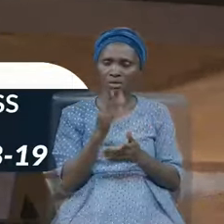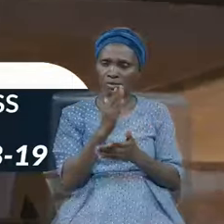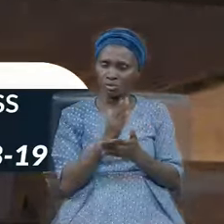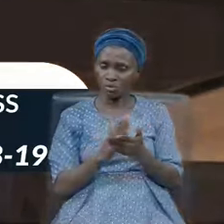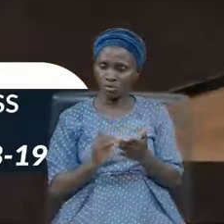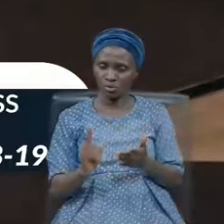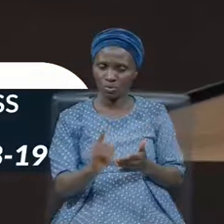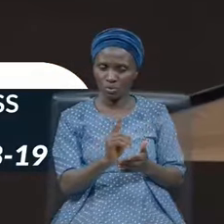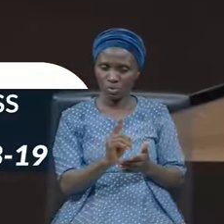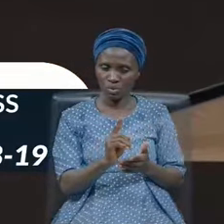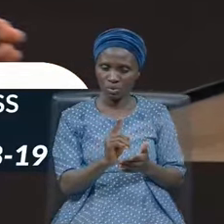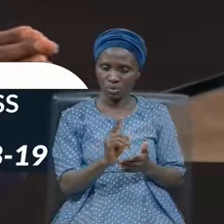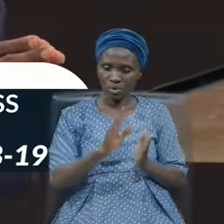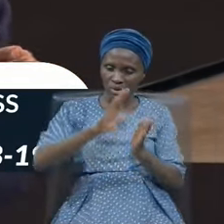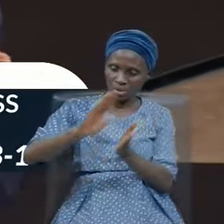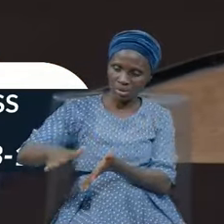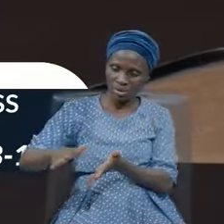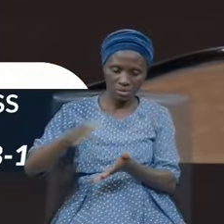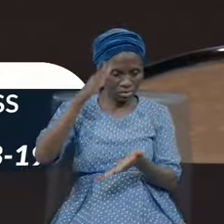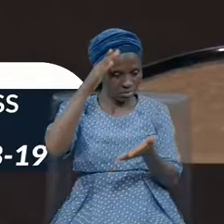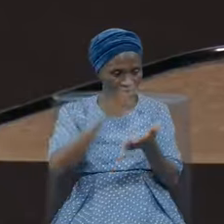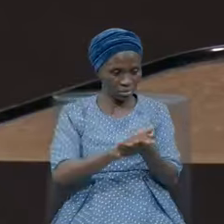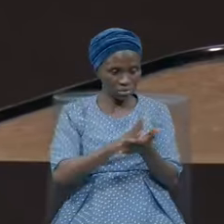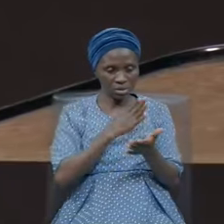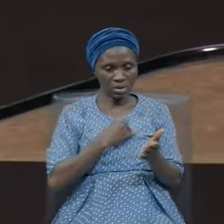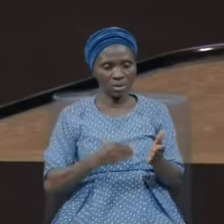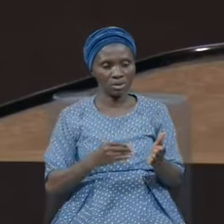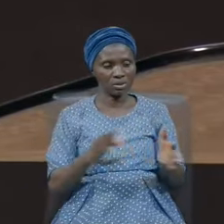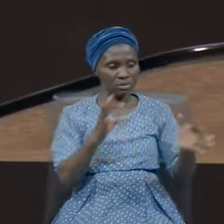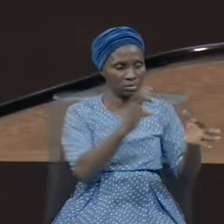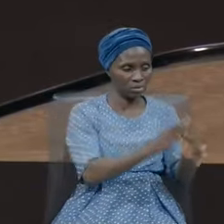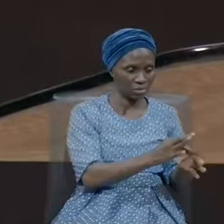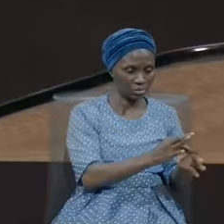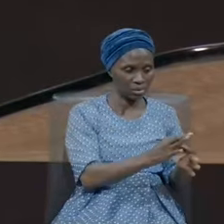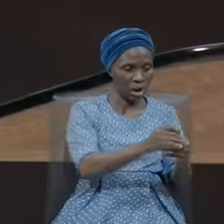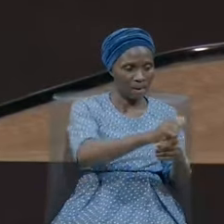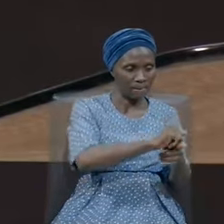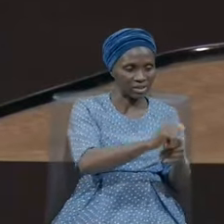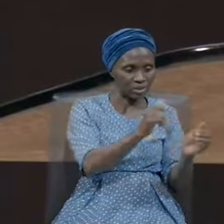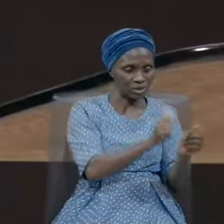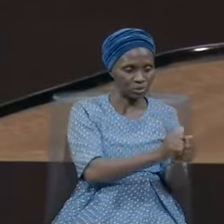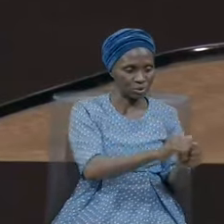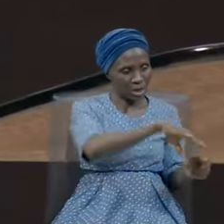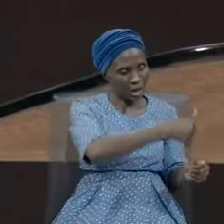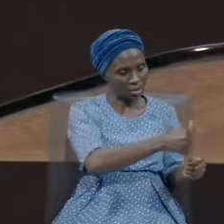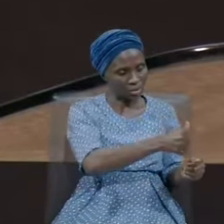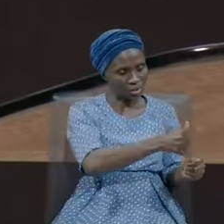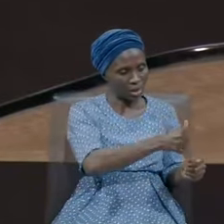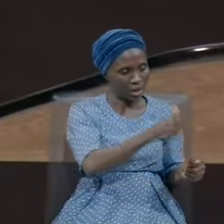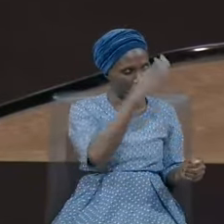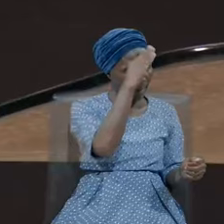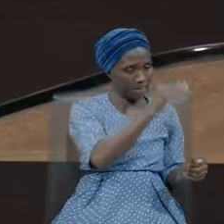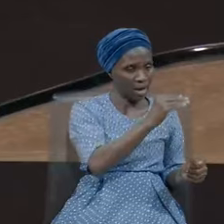abandonne son mari et embrasse un autre homme, ce qu'elle peut